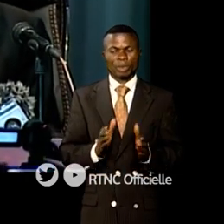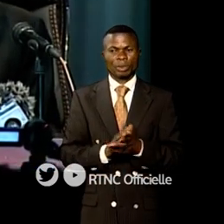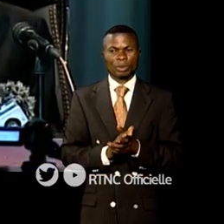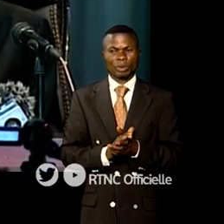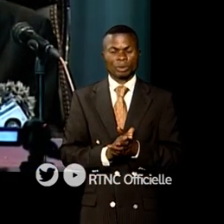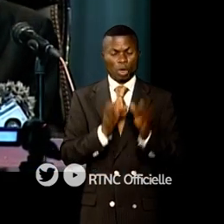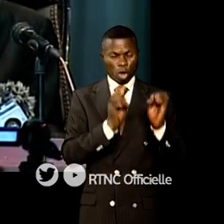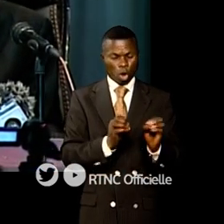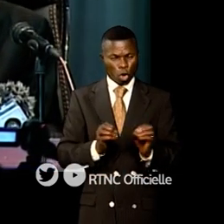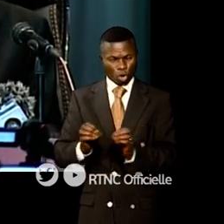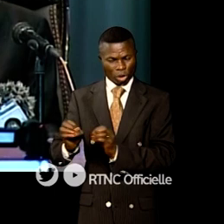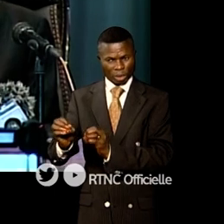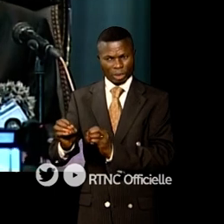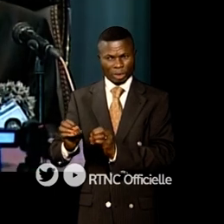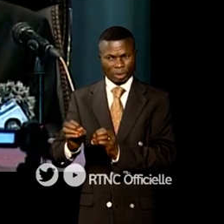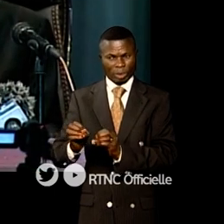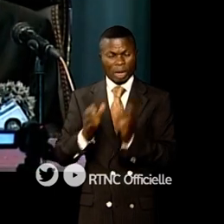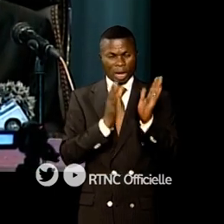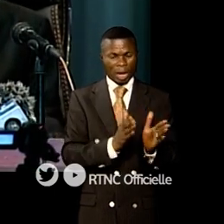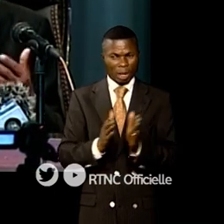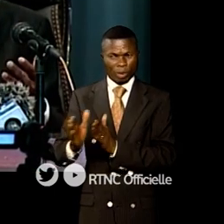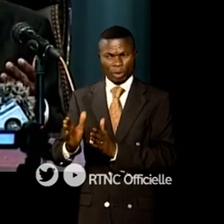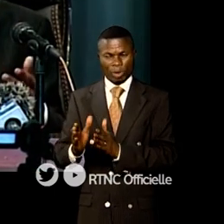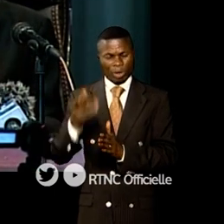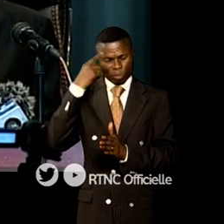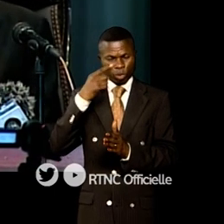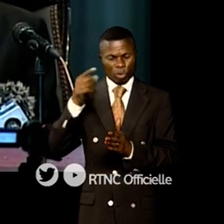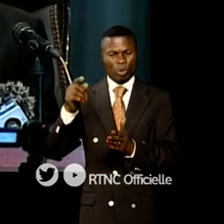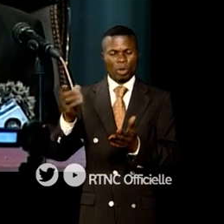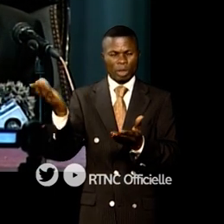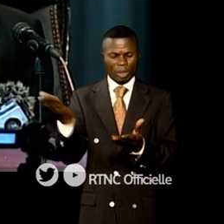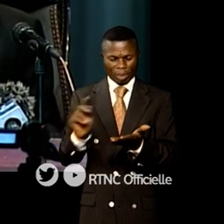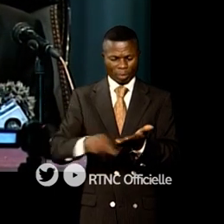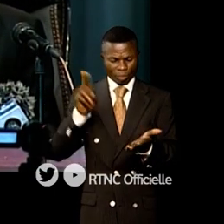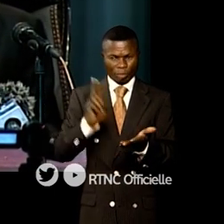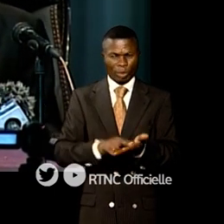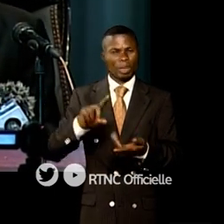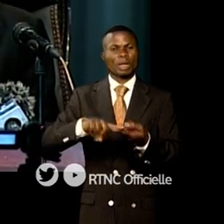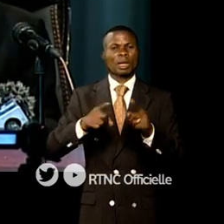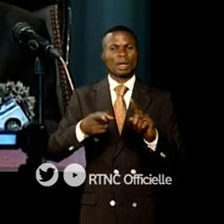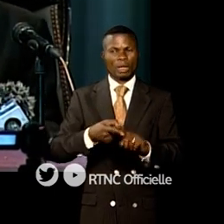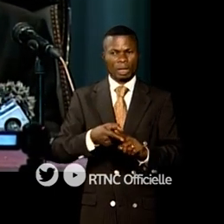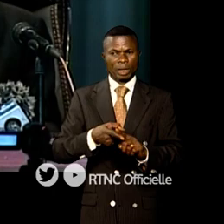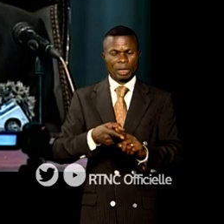de s'organiser, de se préparer pour notifier nos collègues qui sont incriminés.